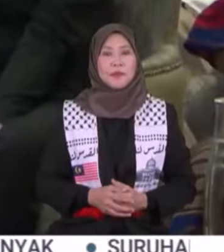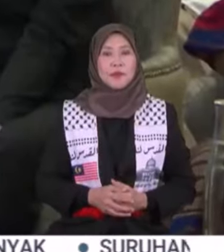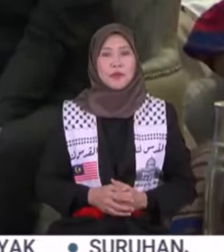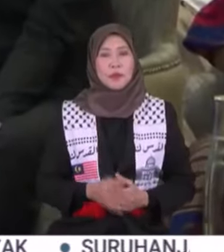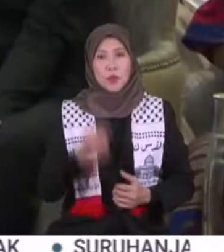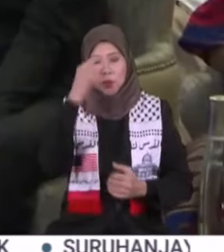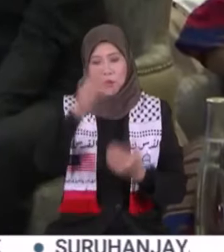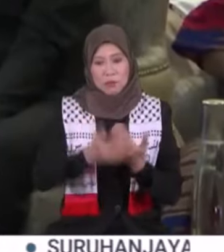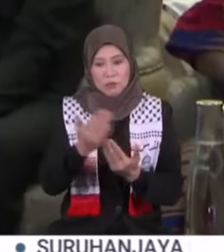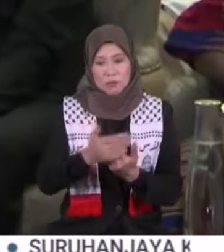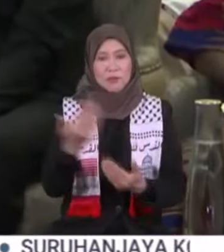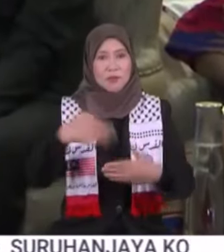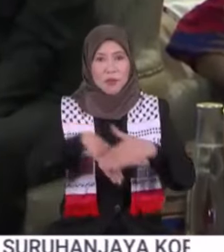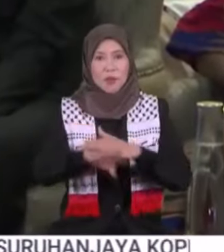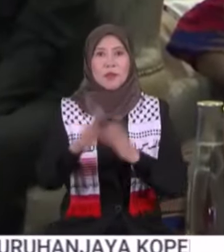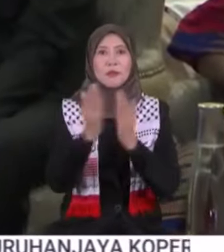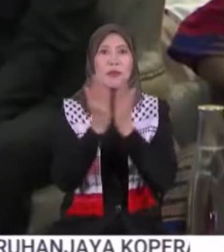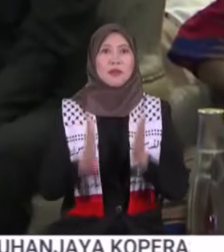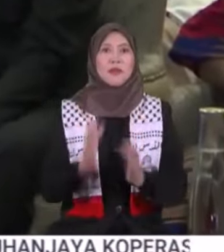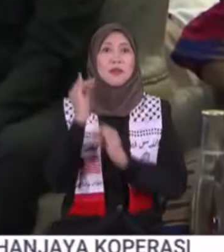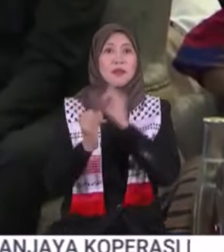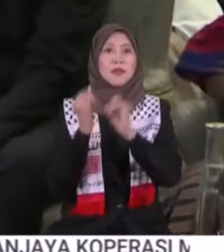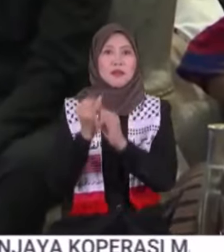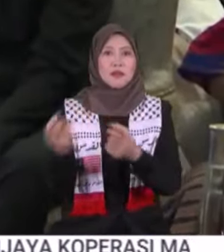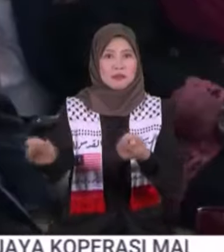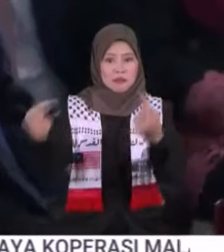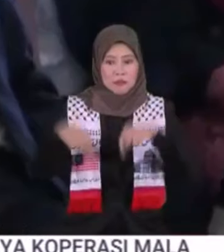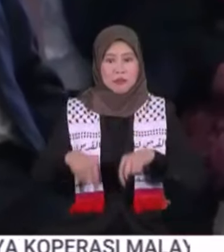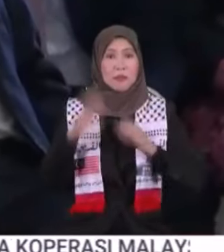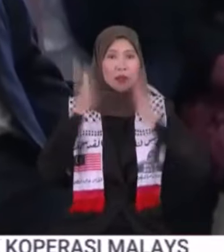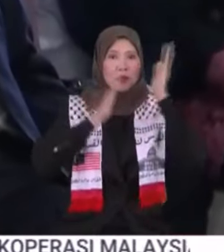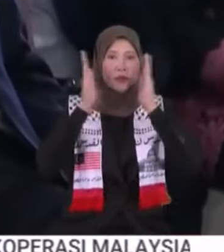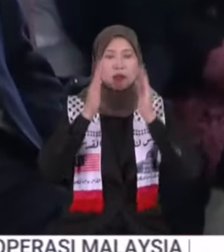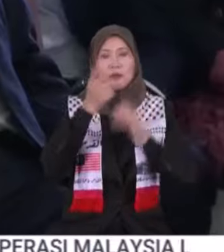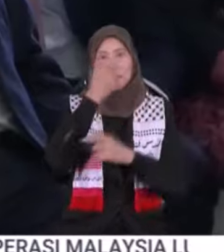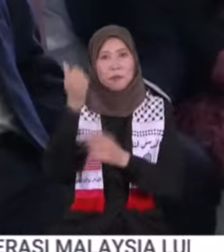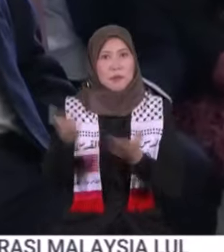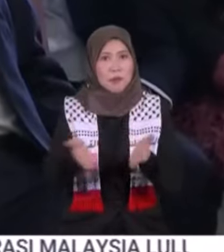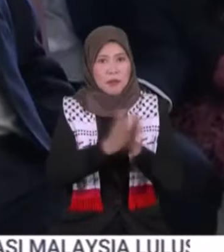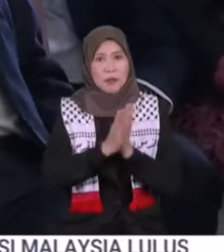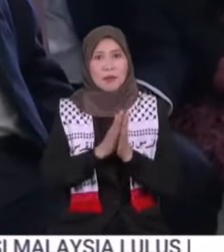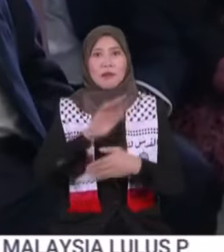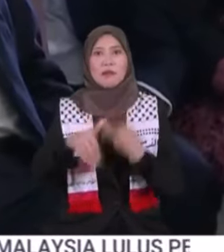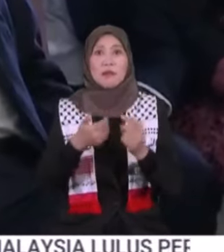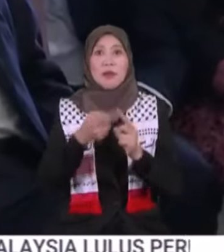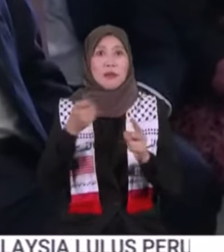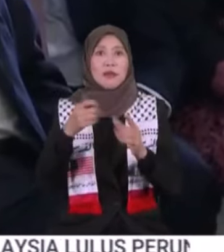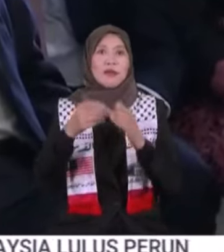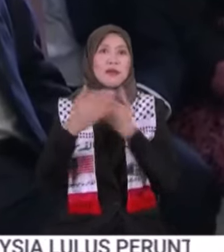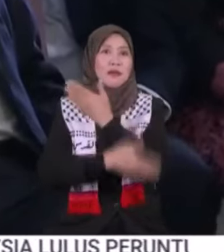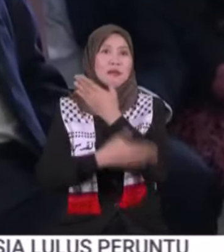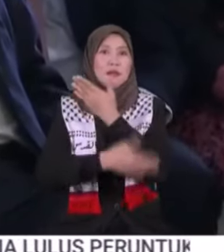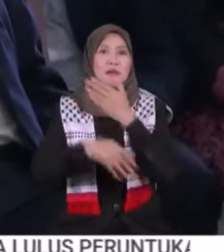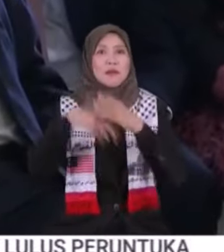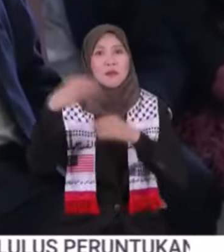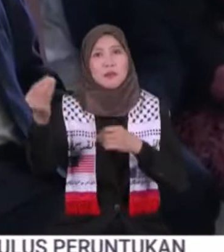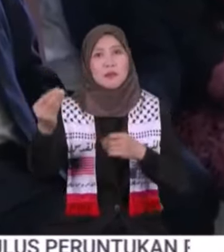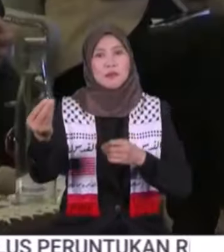Pertimbangan memudahkan kemasukan pelajar antarabangsa ke Malaysia dilakukan susulan permintaan beberapa negara luar.